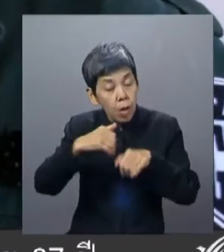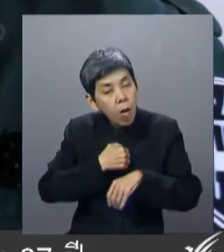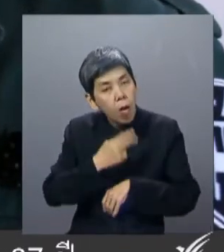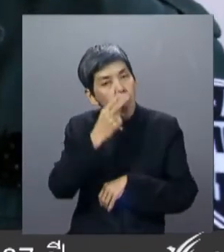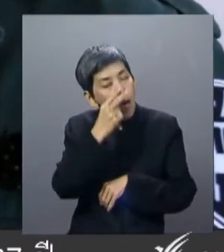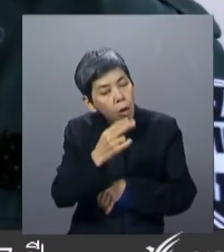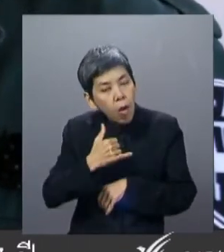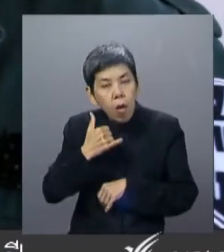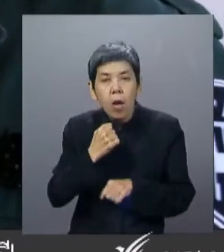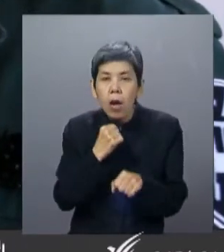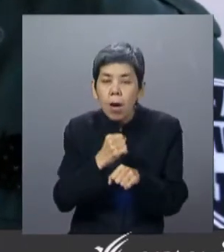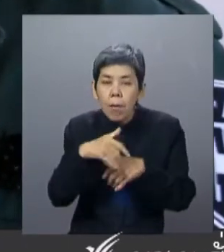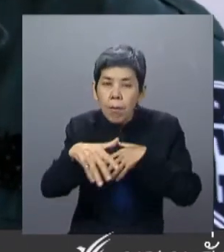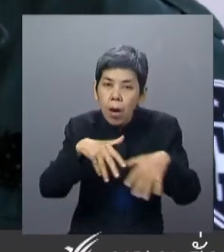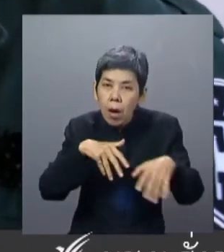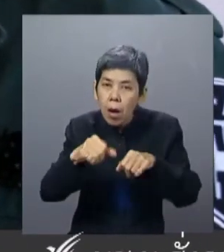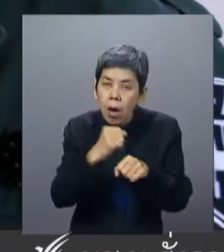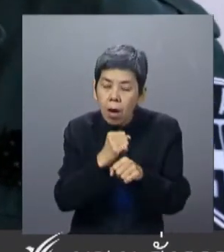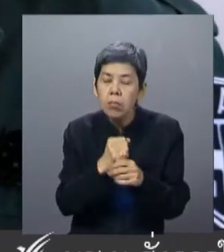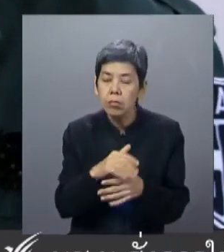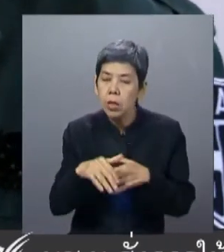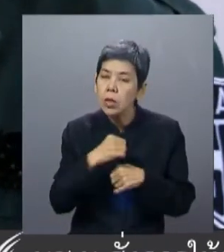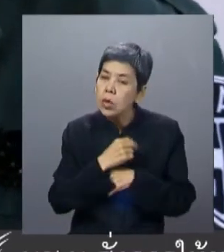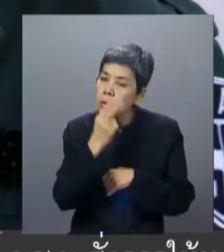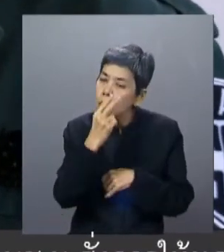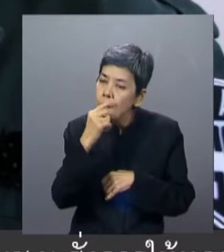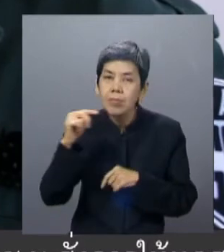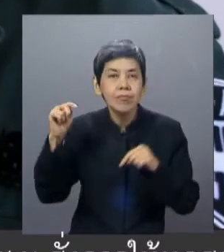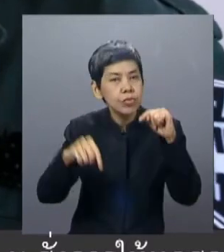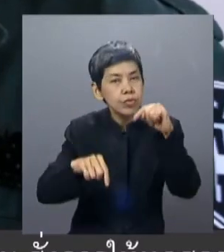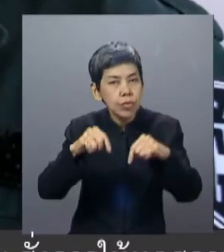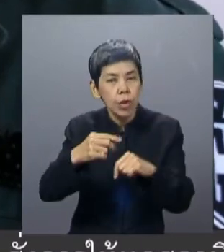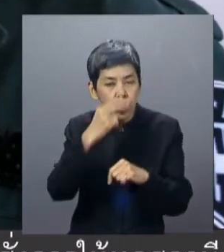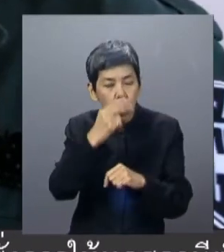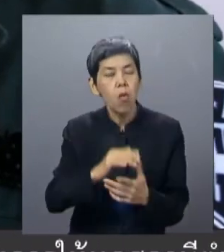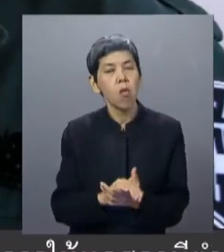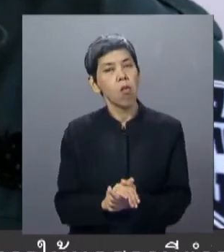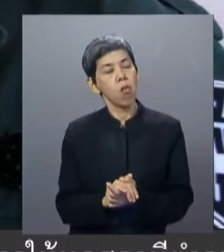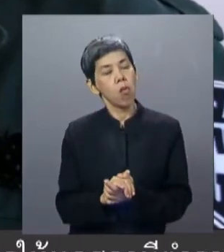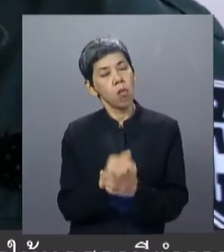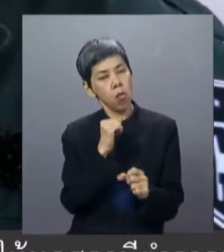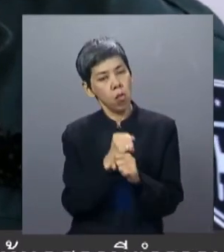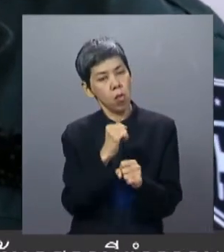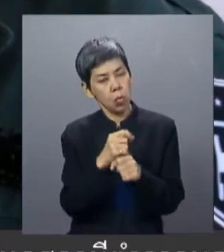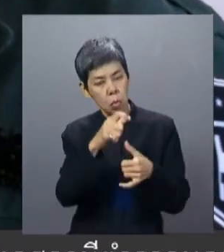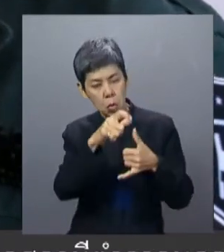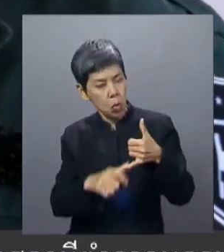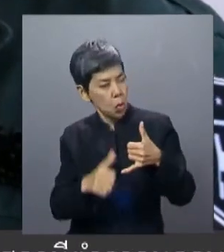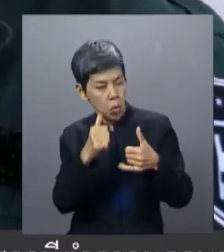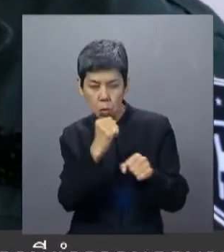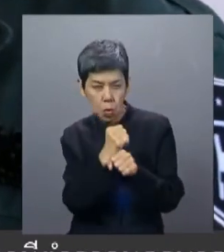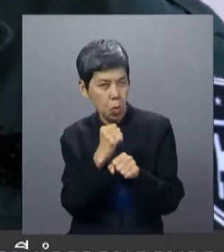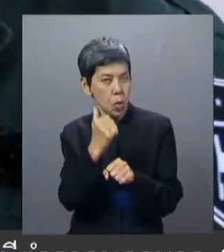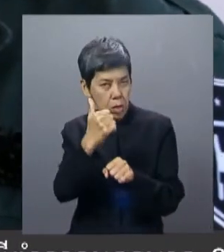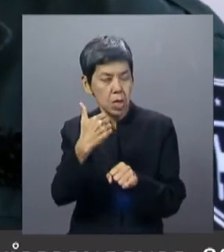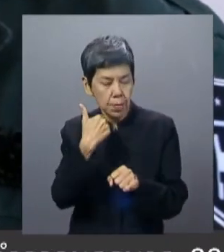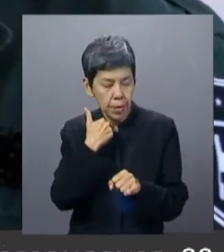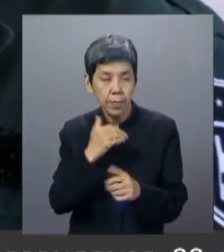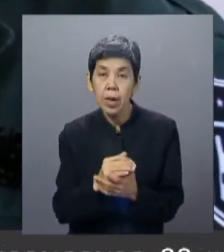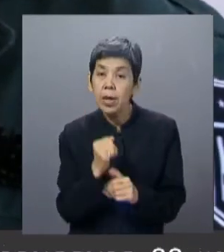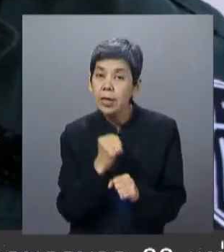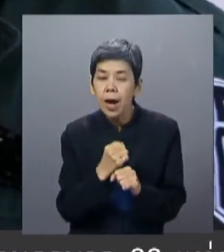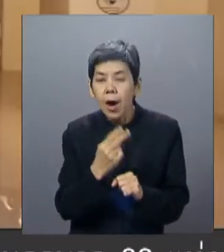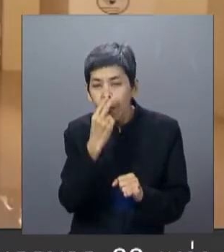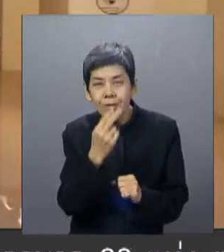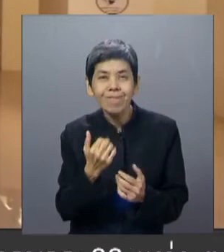จะเป็นที่รวบรวมที่ประชาชนมาในที่เดียวเนี่ยก็จะได้เห็นผลงานอันทรงคุณค่าตรงนี้นะคะได้ทั่วถึ